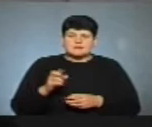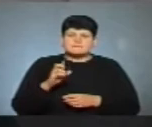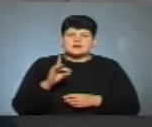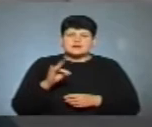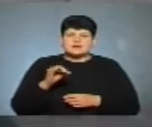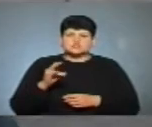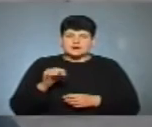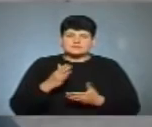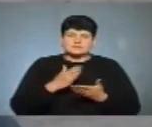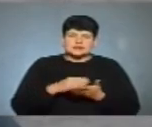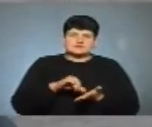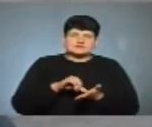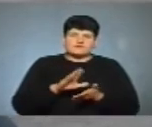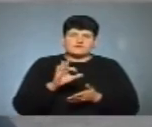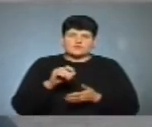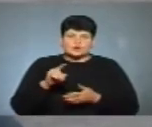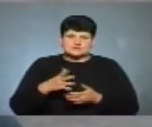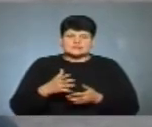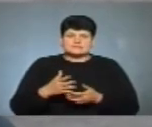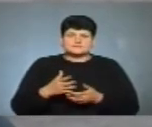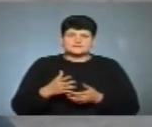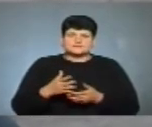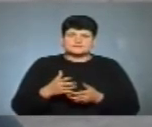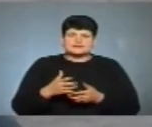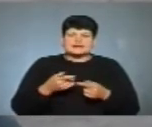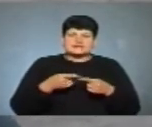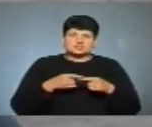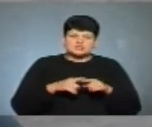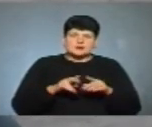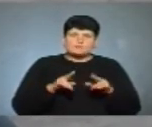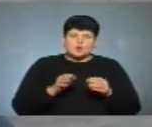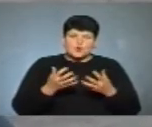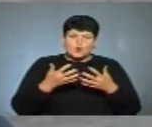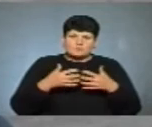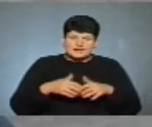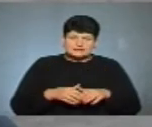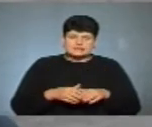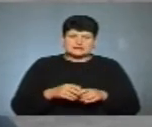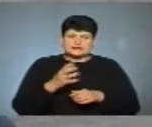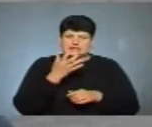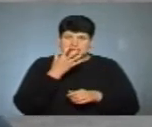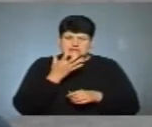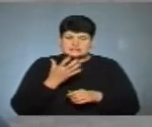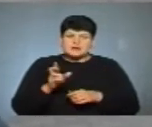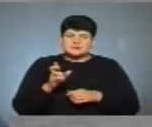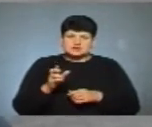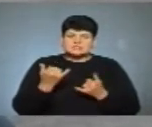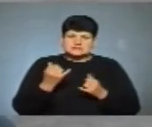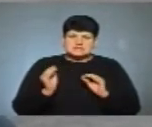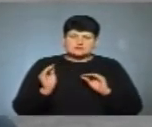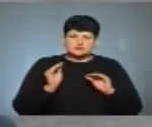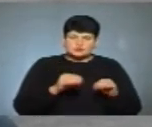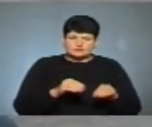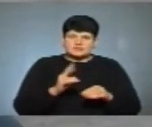Бережани є представник ВОЗ, який саме інженер по обладнанню кисню, а Бережани якраз заремонтовують,